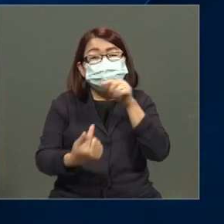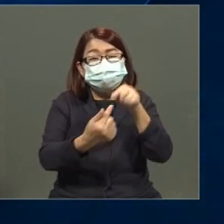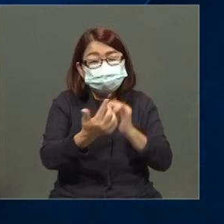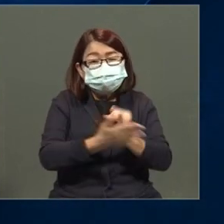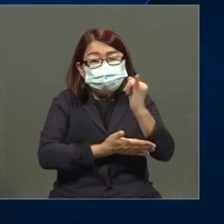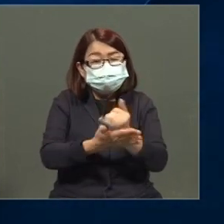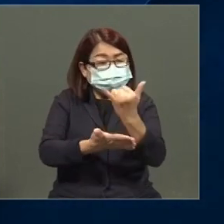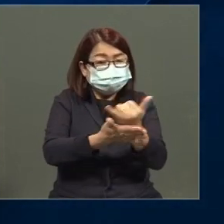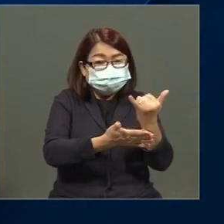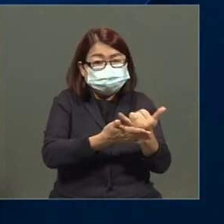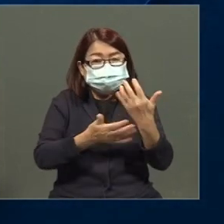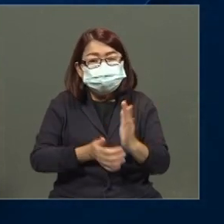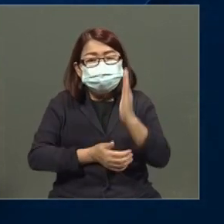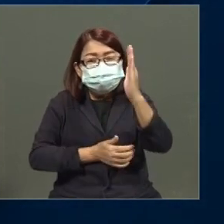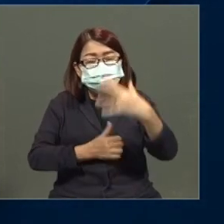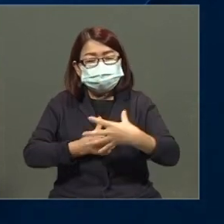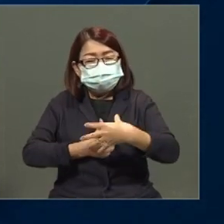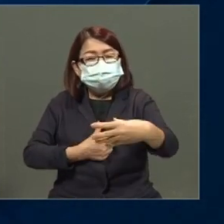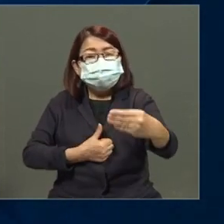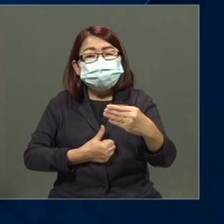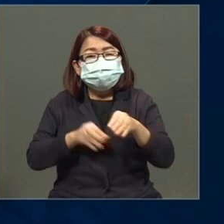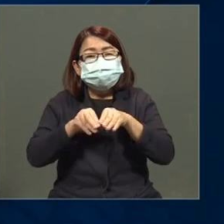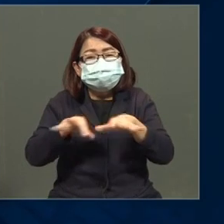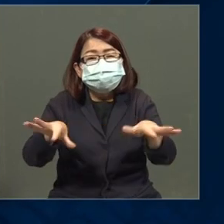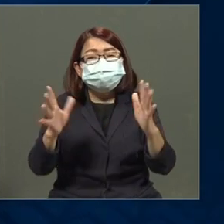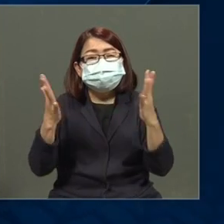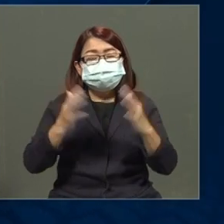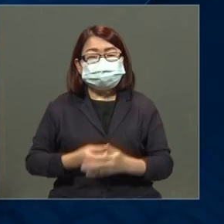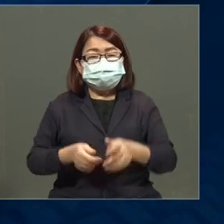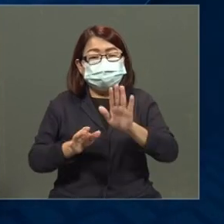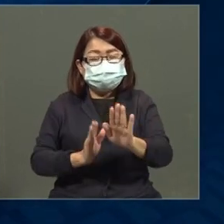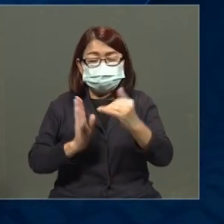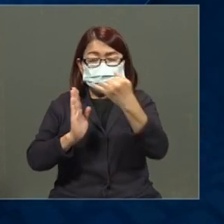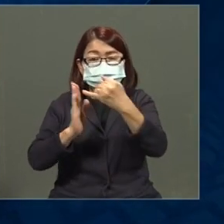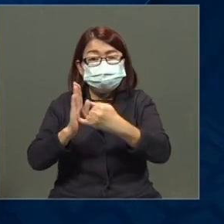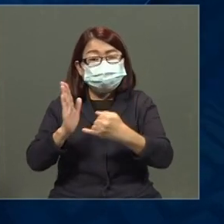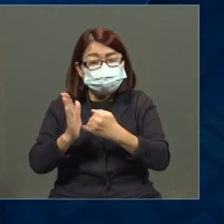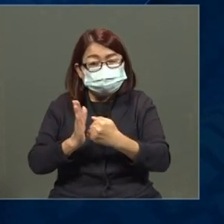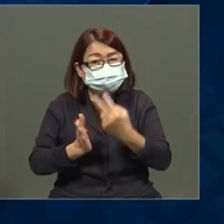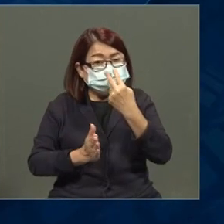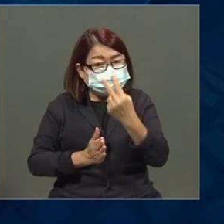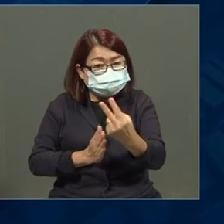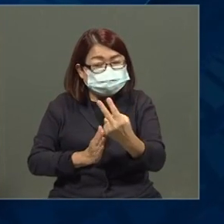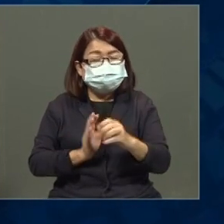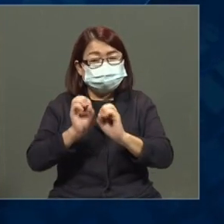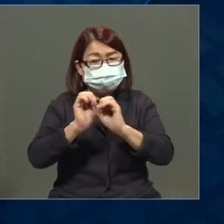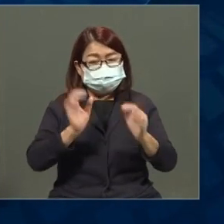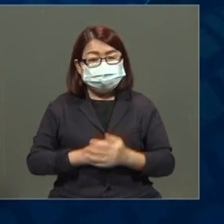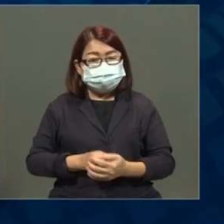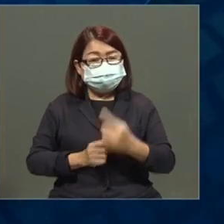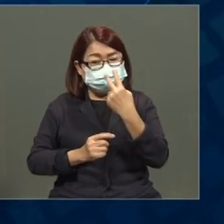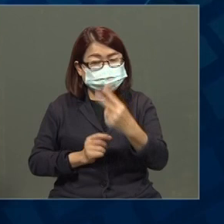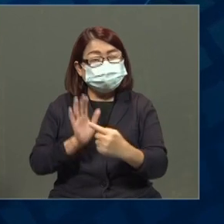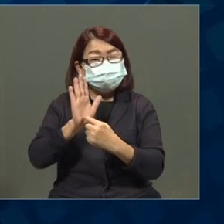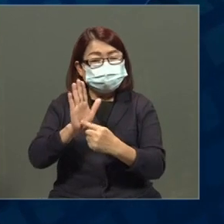ดเชื้อได้ด้วยนะคะในส่วนของแต่ละจังหวัดอยากขออนุญาตให้ท่านเห็นภาพนิดนึงนี่เป็นตัวอย่